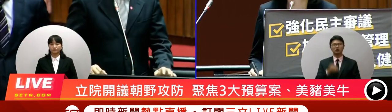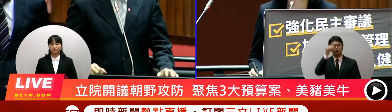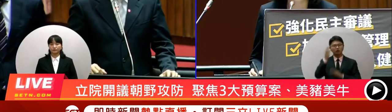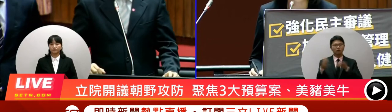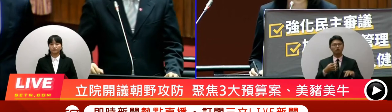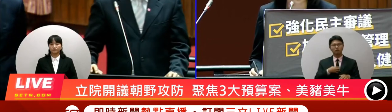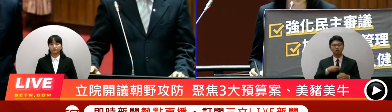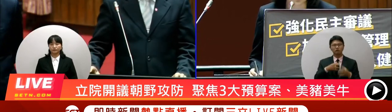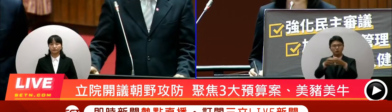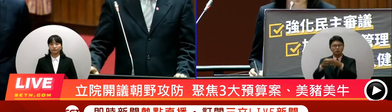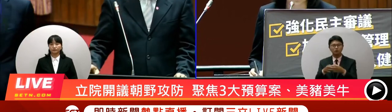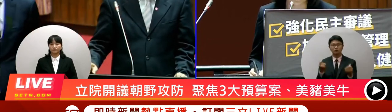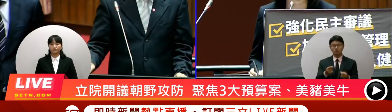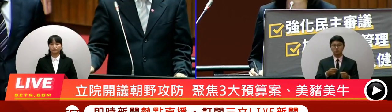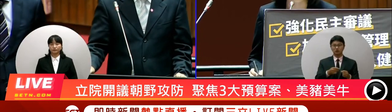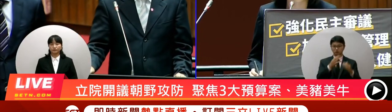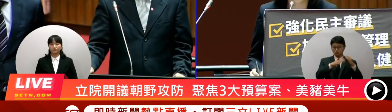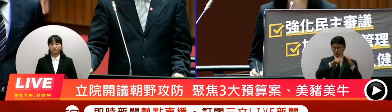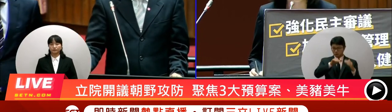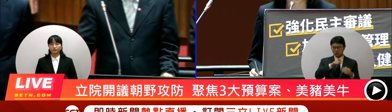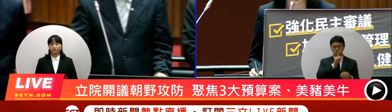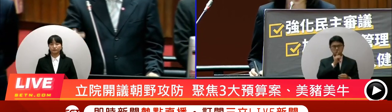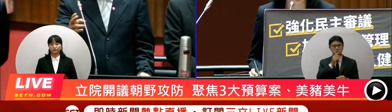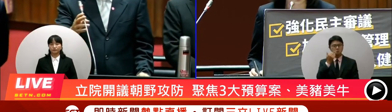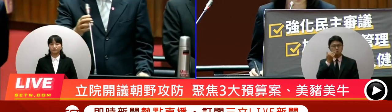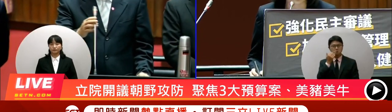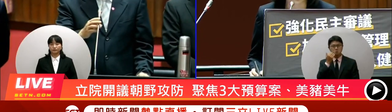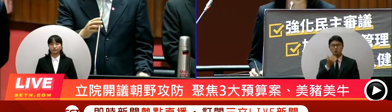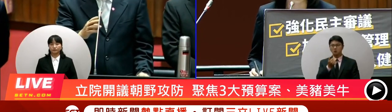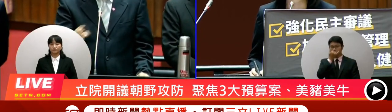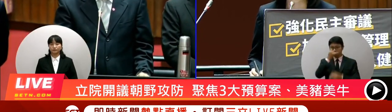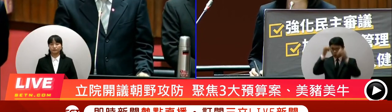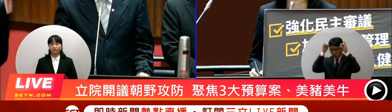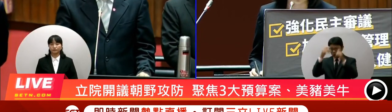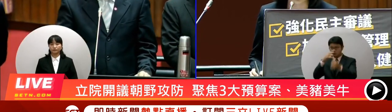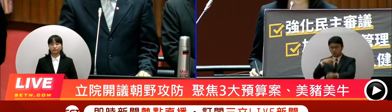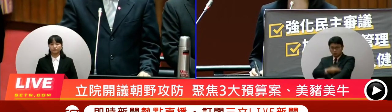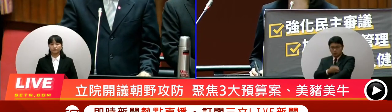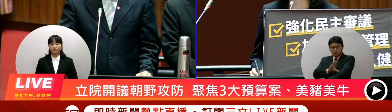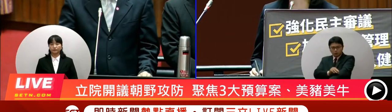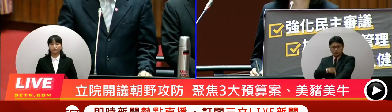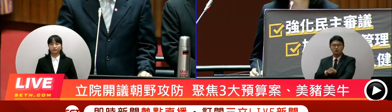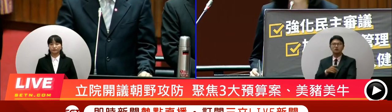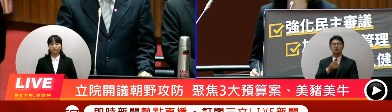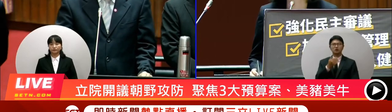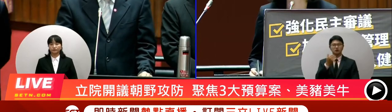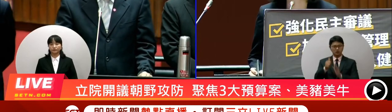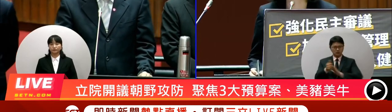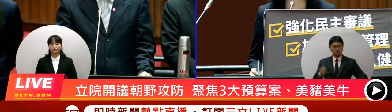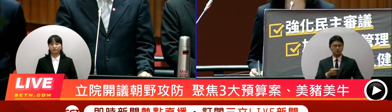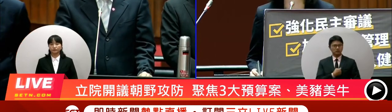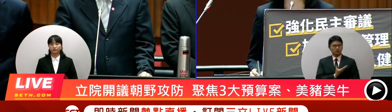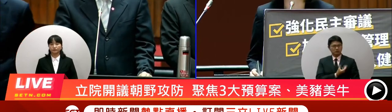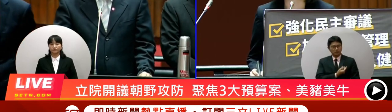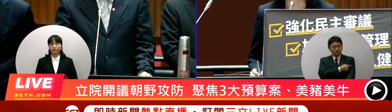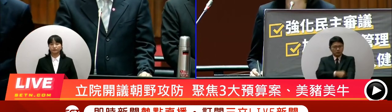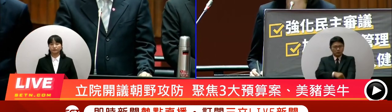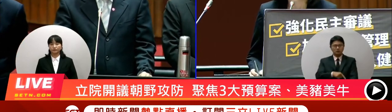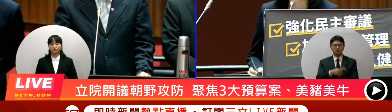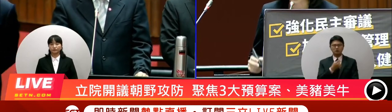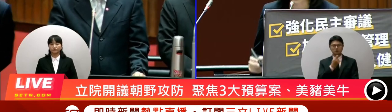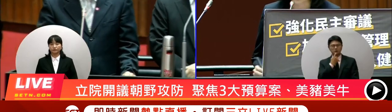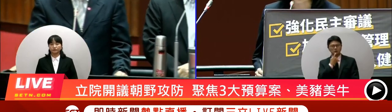们有看到学者提出来说这个含有来剂的 猪肉或牛肉其实对这个心血管疾病或长期服药者恐怕有一些比较高的风险的存